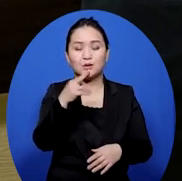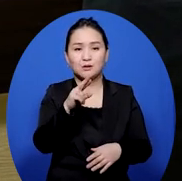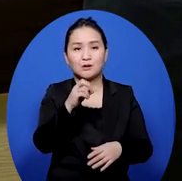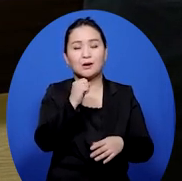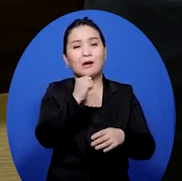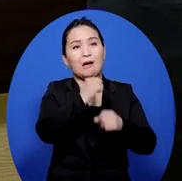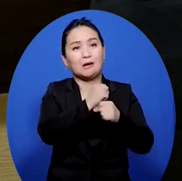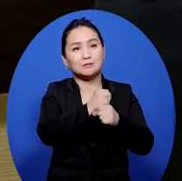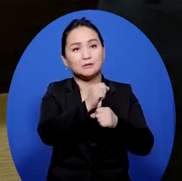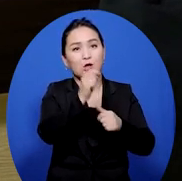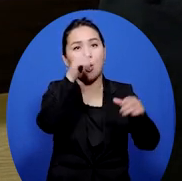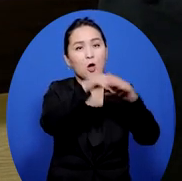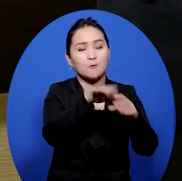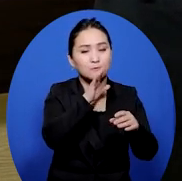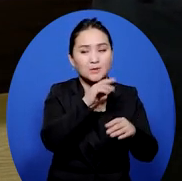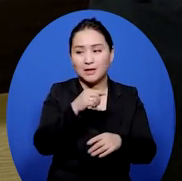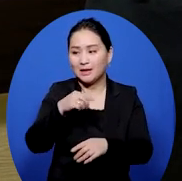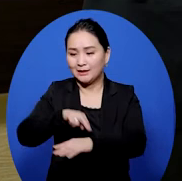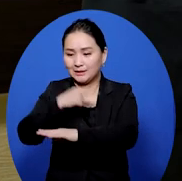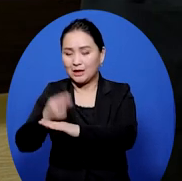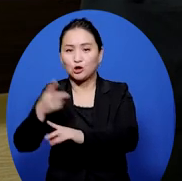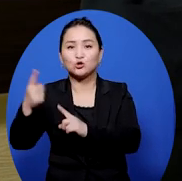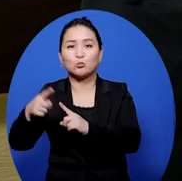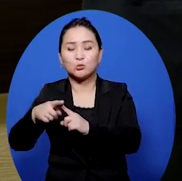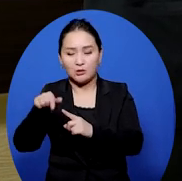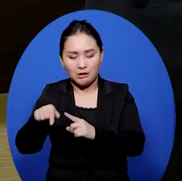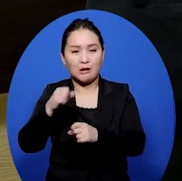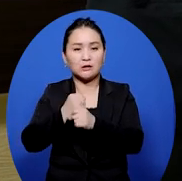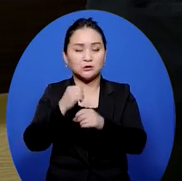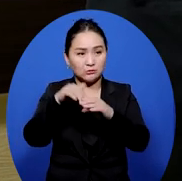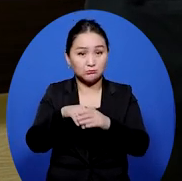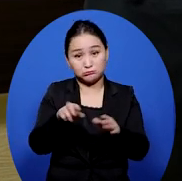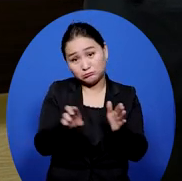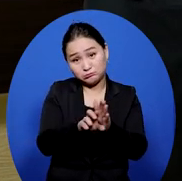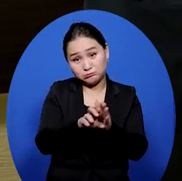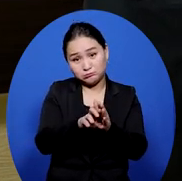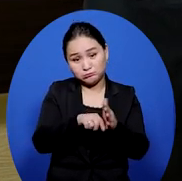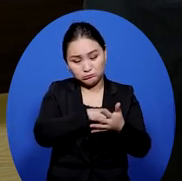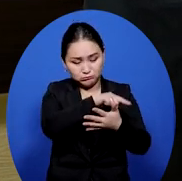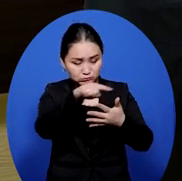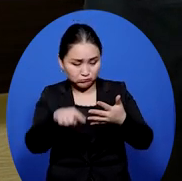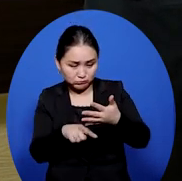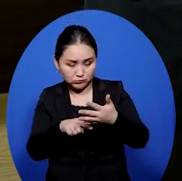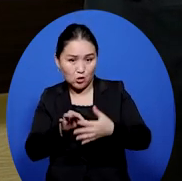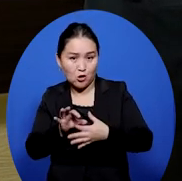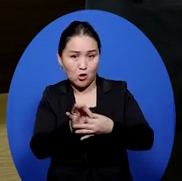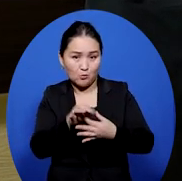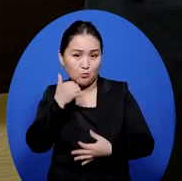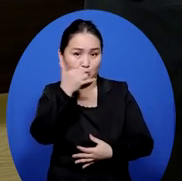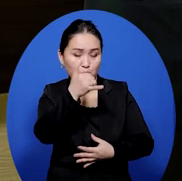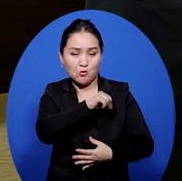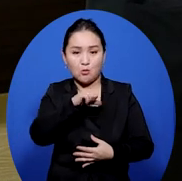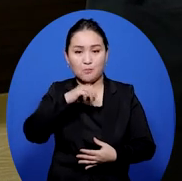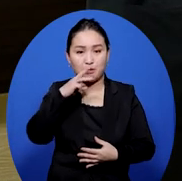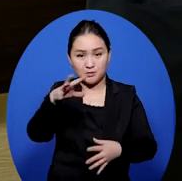ган өдөр компани дээр ийм ажлын байрны зар байна. Дархан төмөрлөгийн үйлдвэр дээр ийм ажлын зар байна гэдгийг хараад тэр холбогд туцсныхын